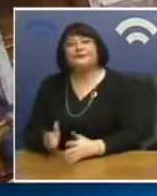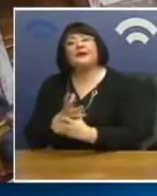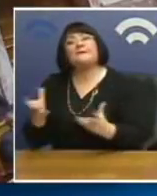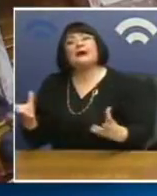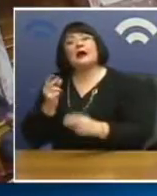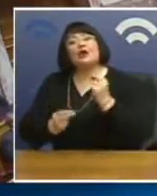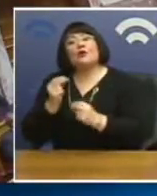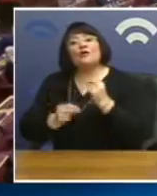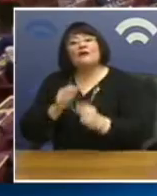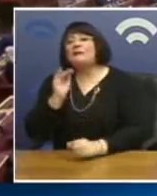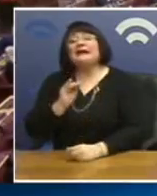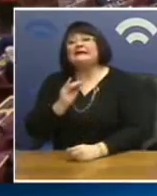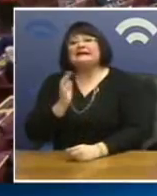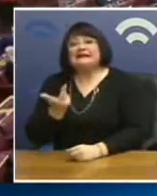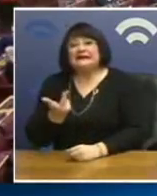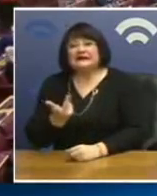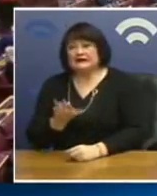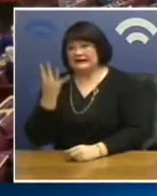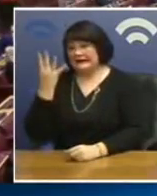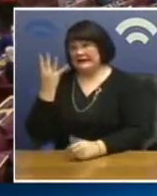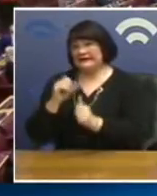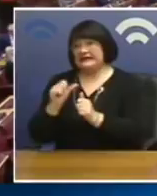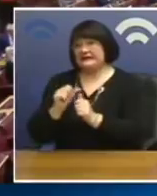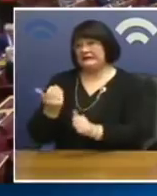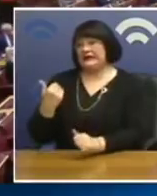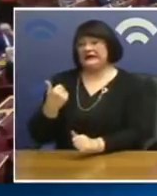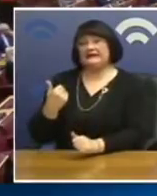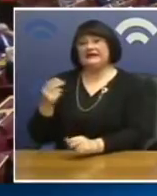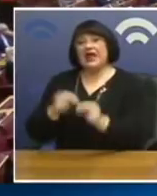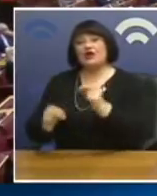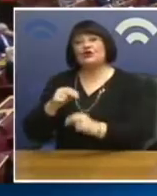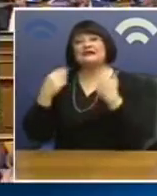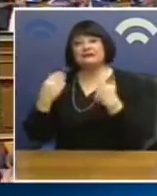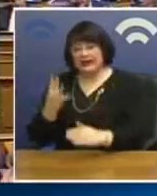Νέας Δημοκρατίας είναι ότι τέσσερις μόλις μήνες μετά το αποτέλεσμα των εκλογών